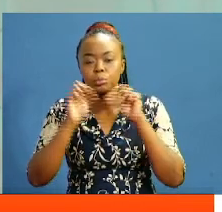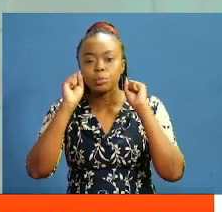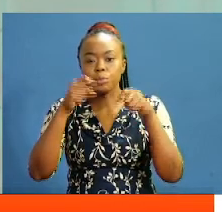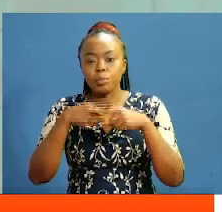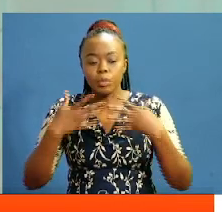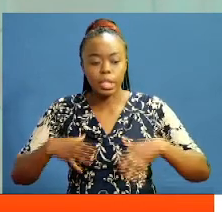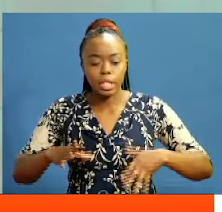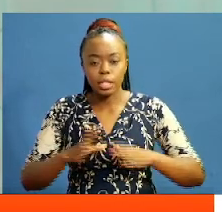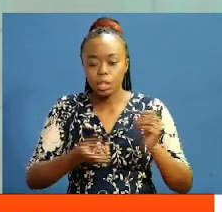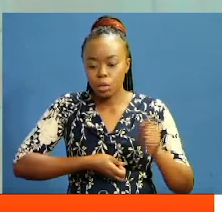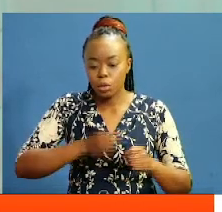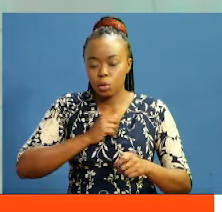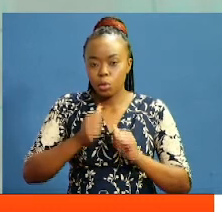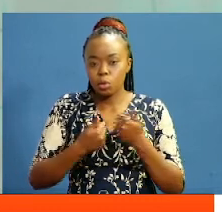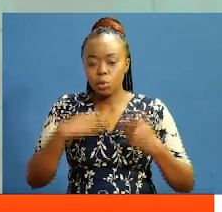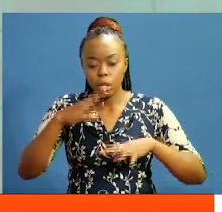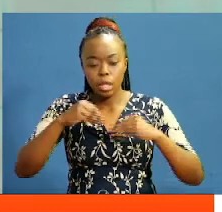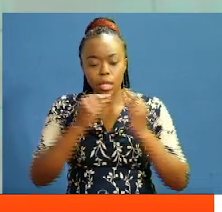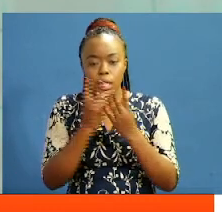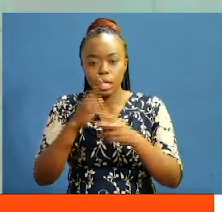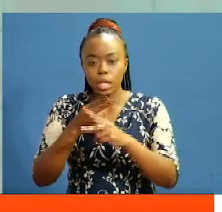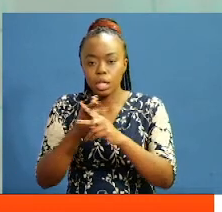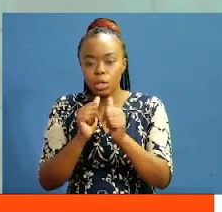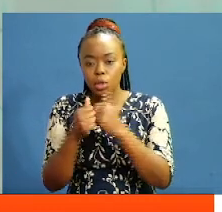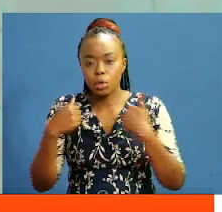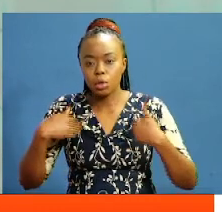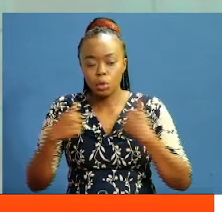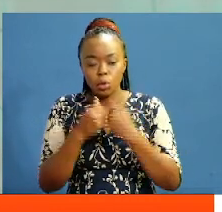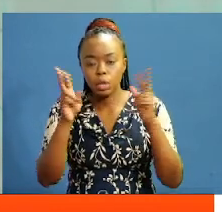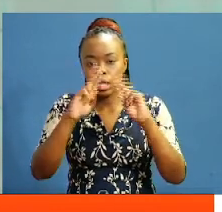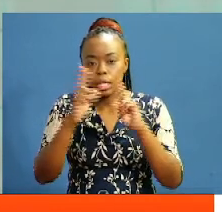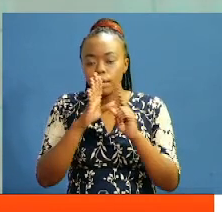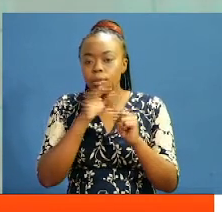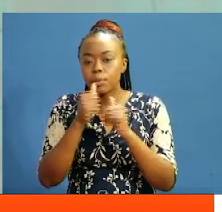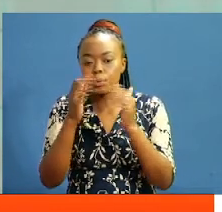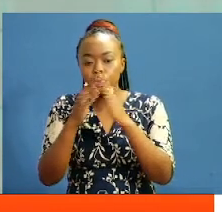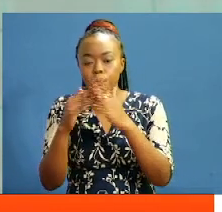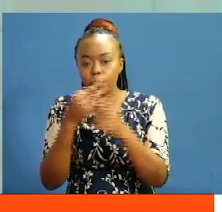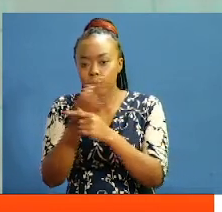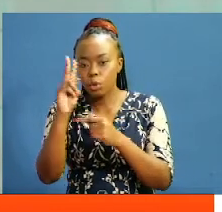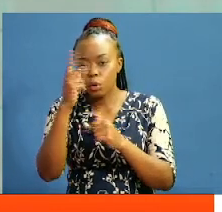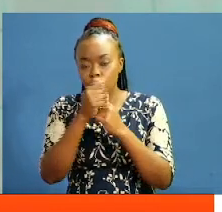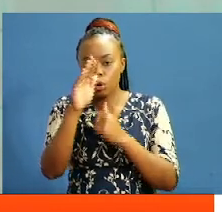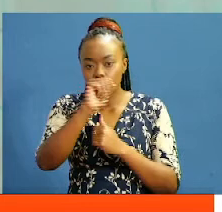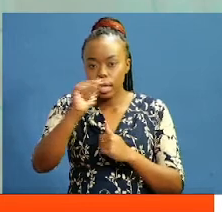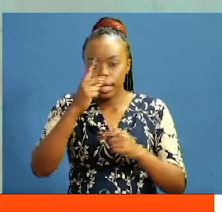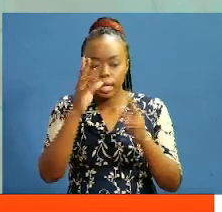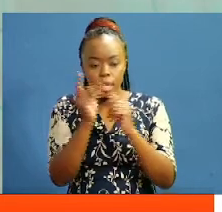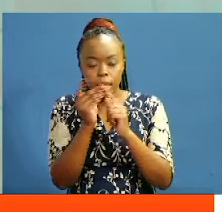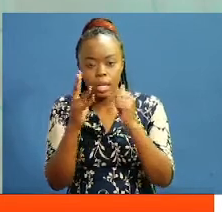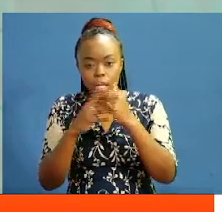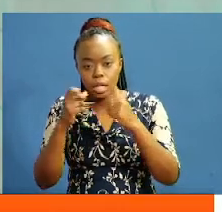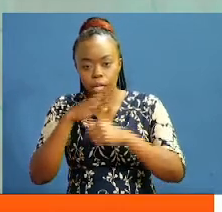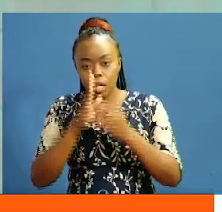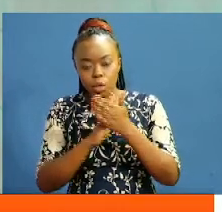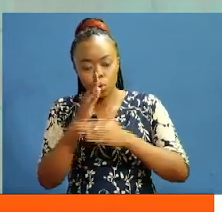utawezesha wafadhili kumiliki tembo watakaopewa majina katika hafla itakayoandaliwa katika mbuga ya kitaifa ya Amboseli tarehe 9